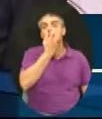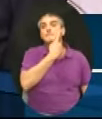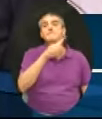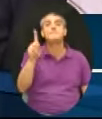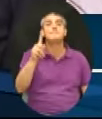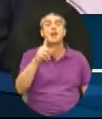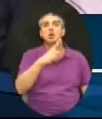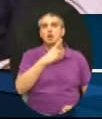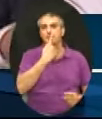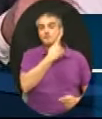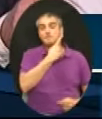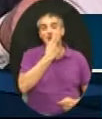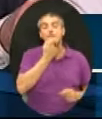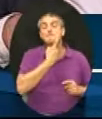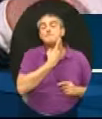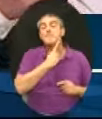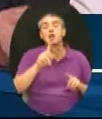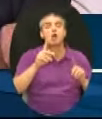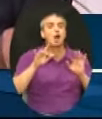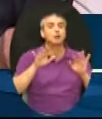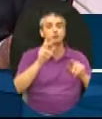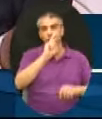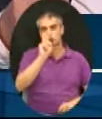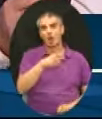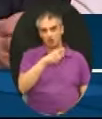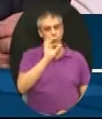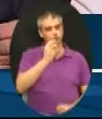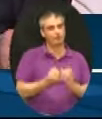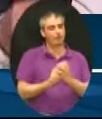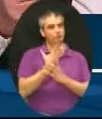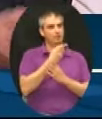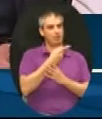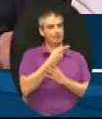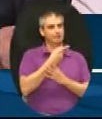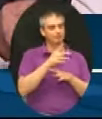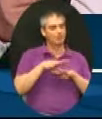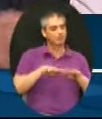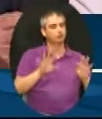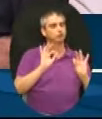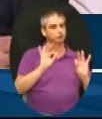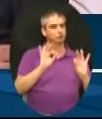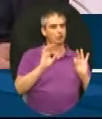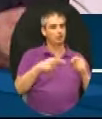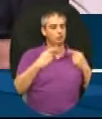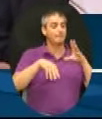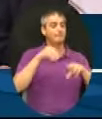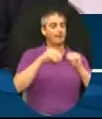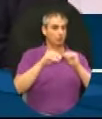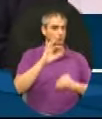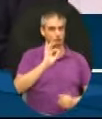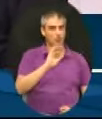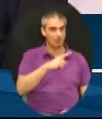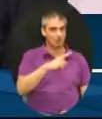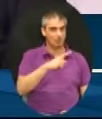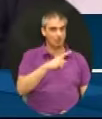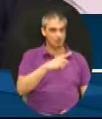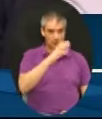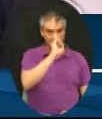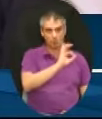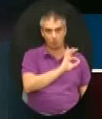דולר כדי לשקם את הגראונד גיים, את התשתית היום הבחירות של